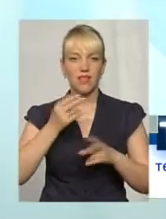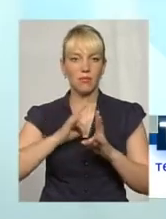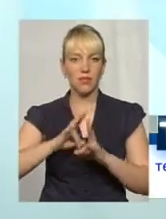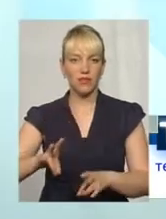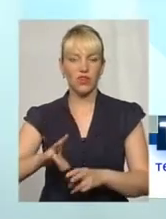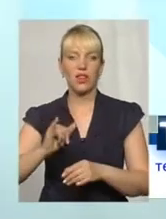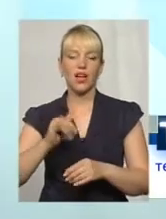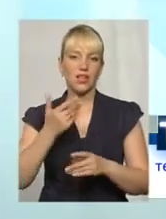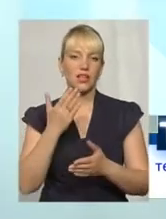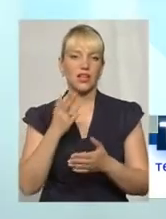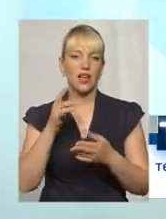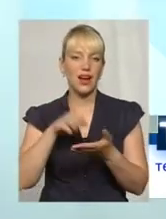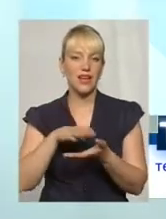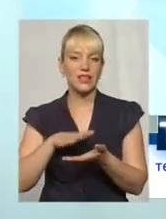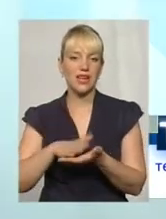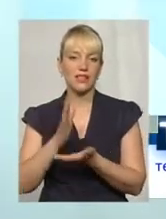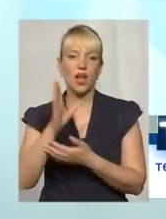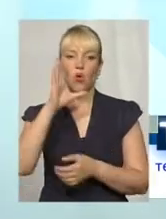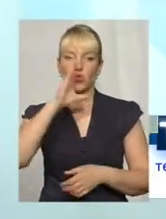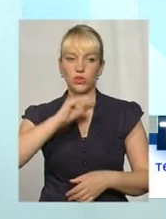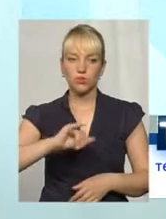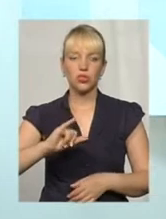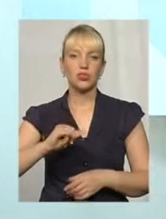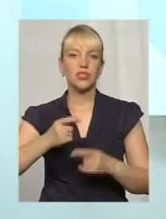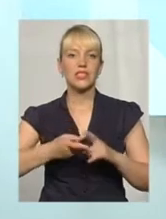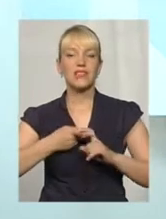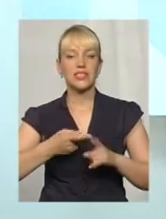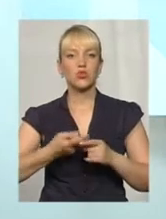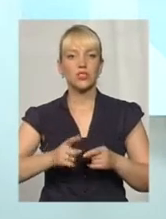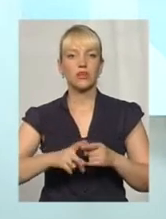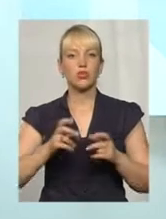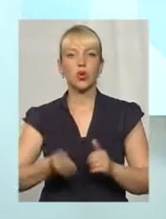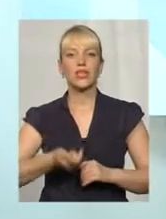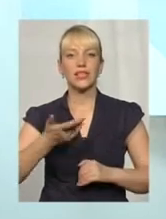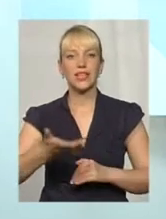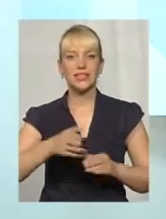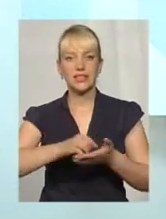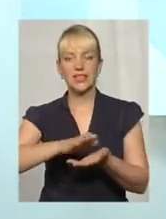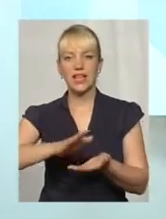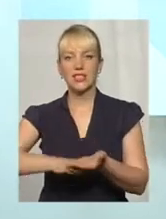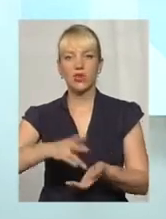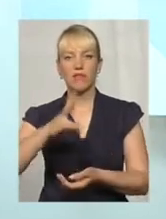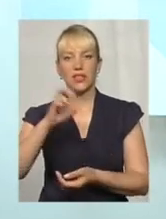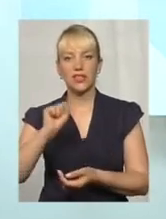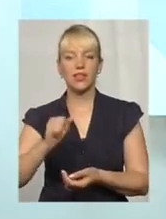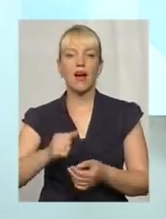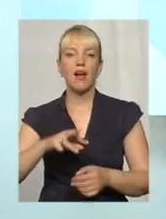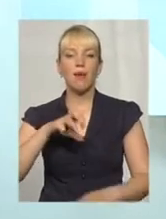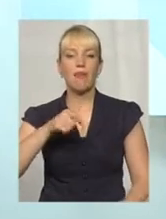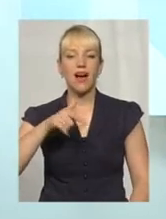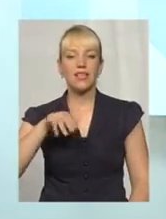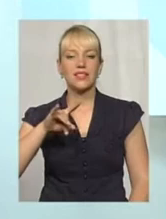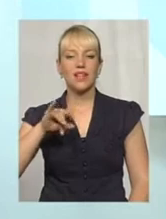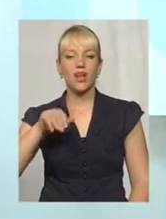пройшла успішно. І в зв'язку з тим, що кількість зареєстрованих на магістратуру буде